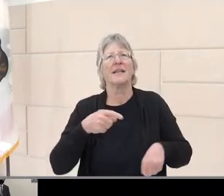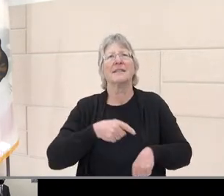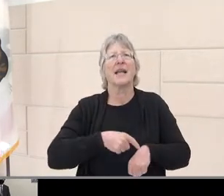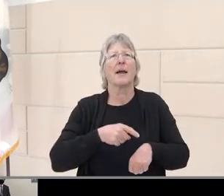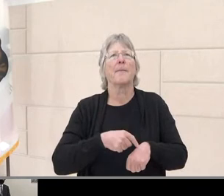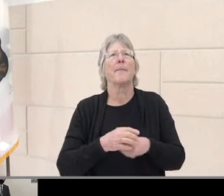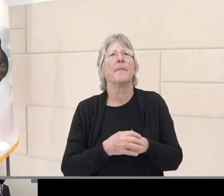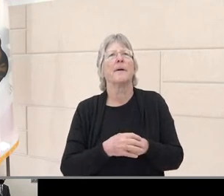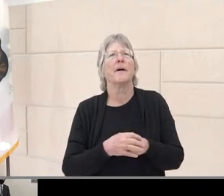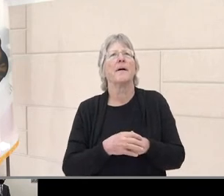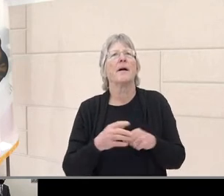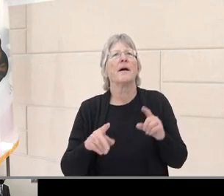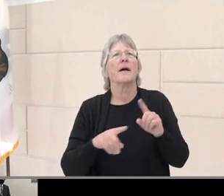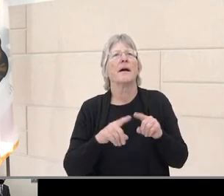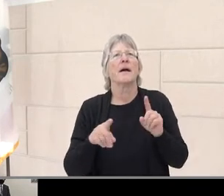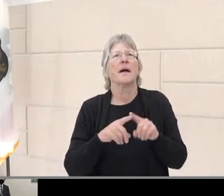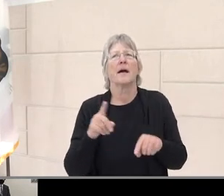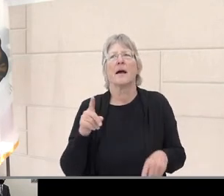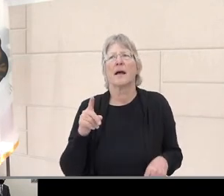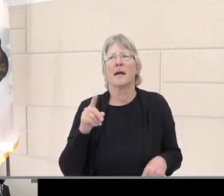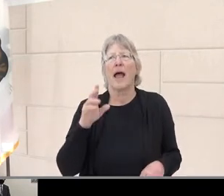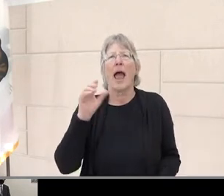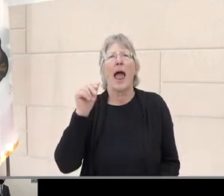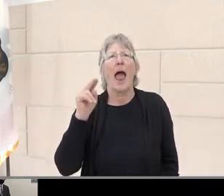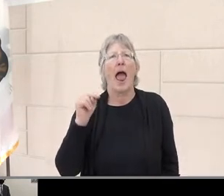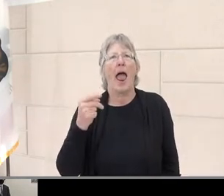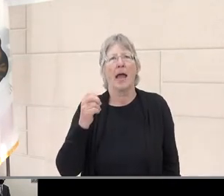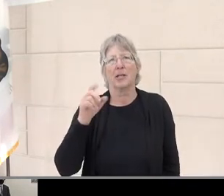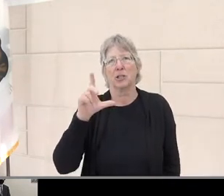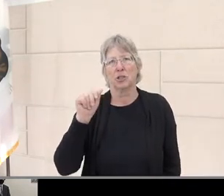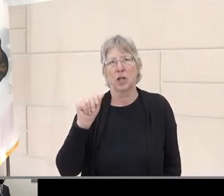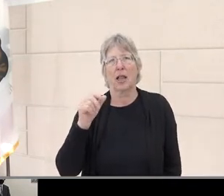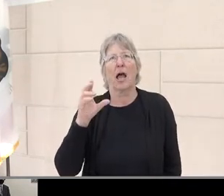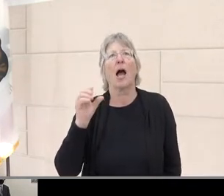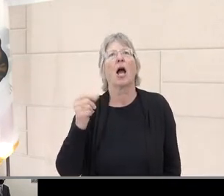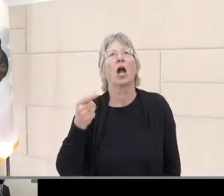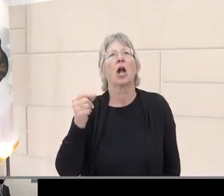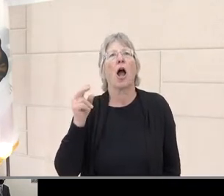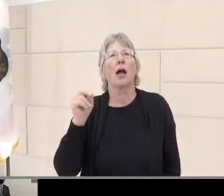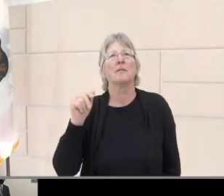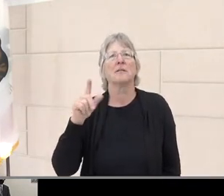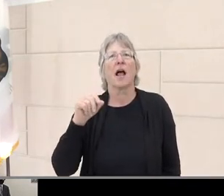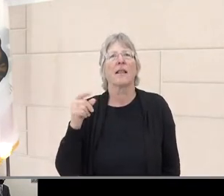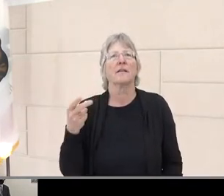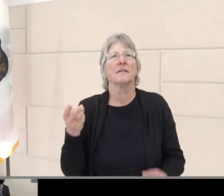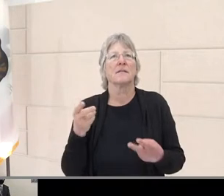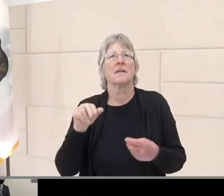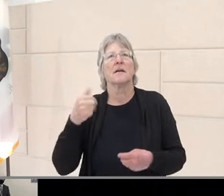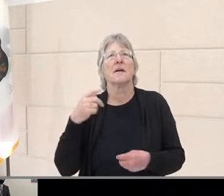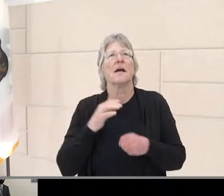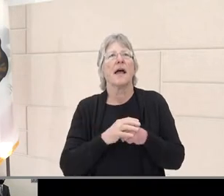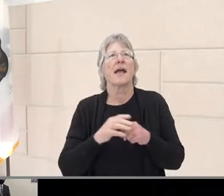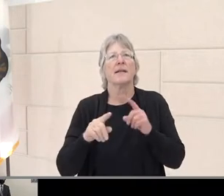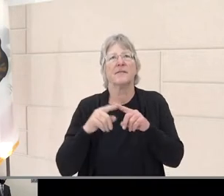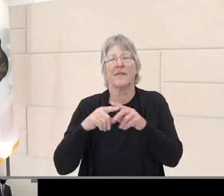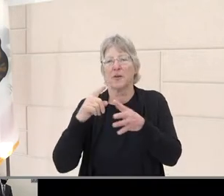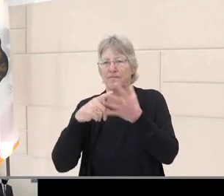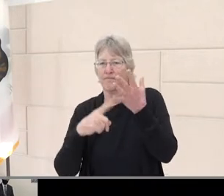នៅក្នុងពេលនោះអ្នកដឹកនាំខាងសាលាបឋមសិក្